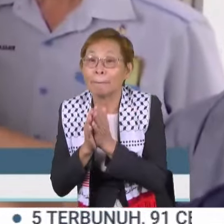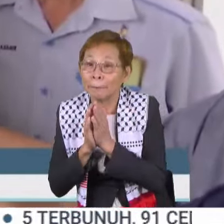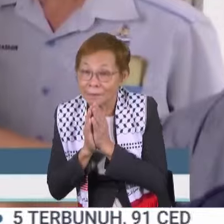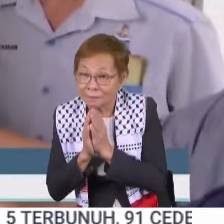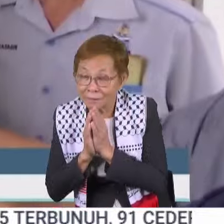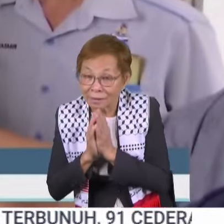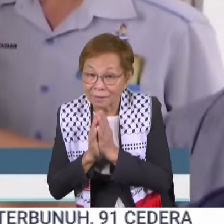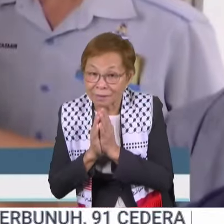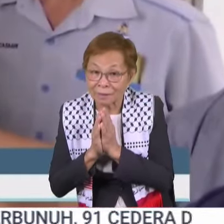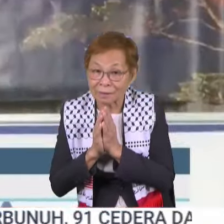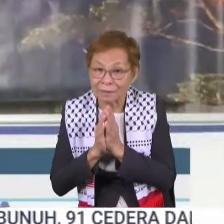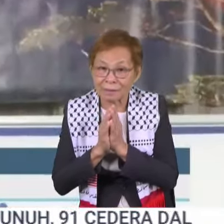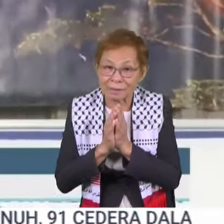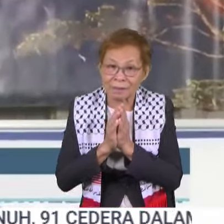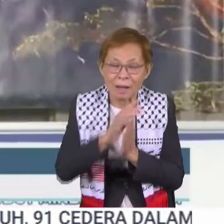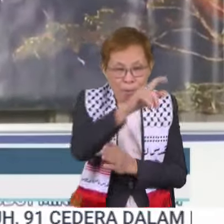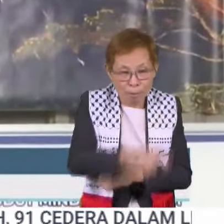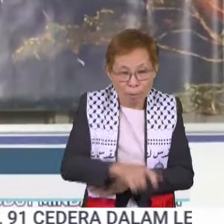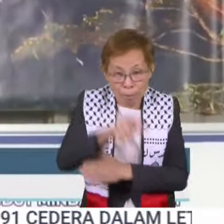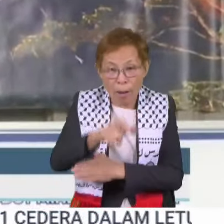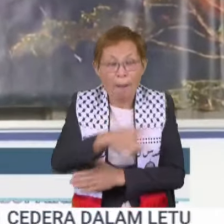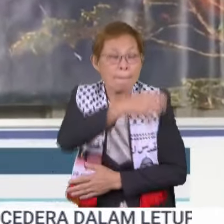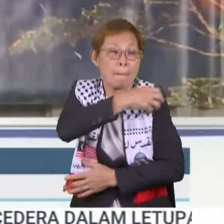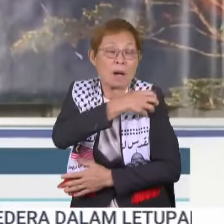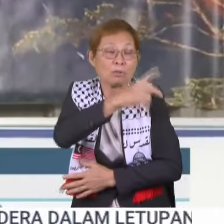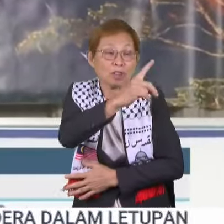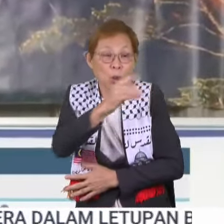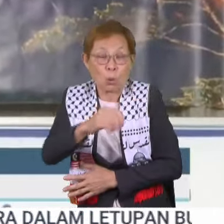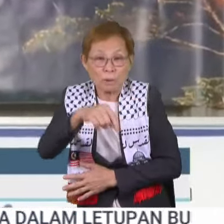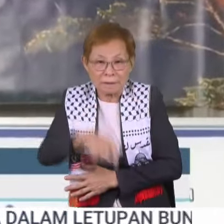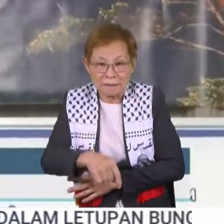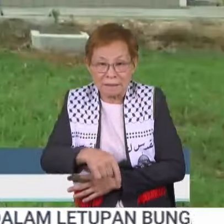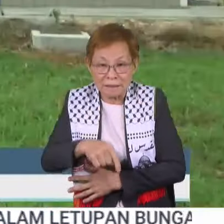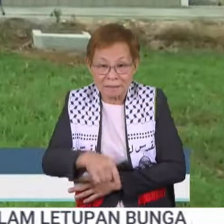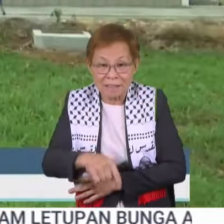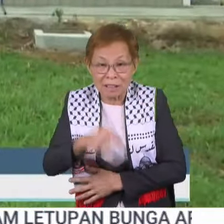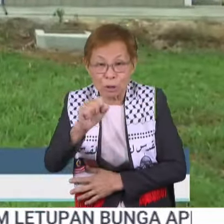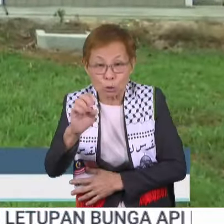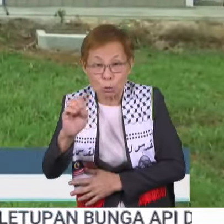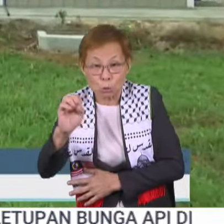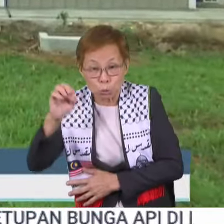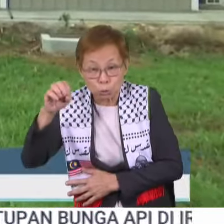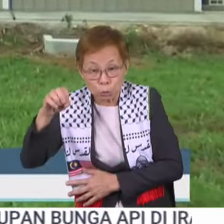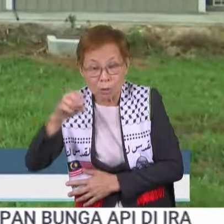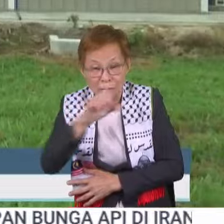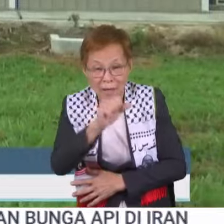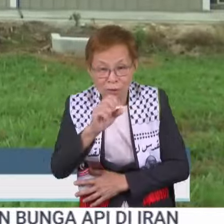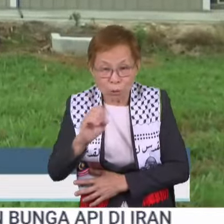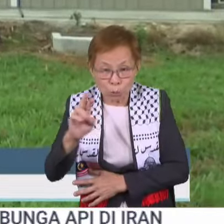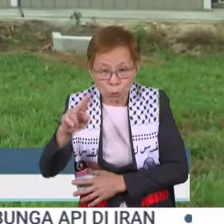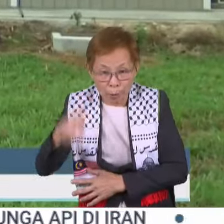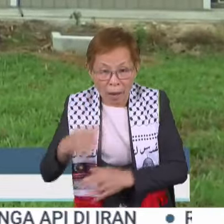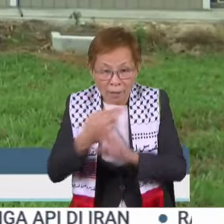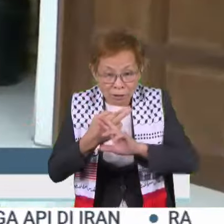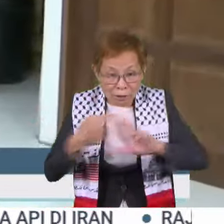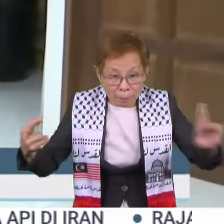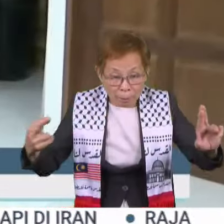e penolong pegawai daerah di sini Dik supaya dapat menyediakan sebidang